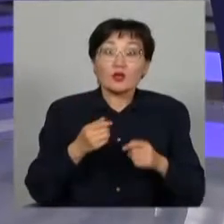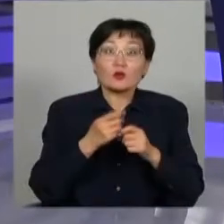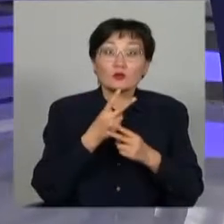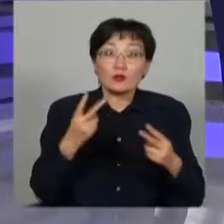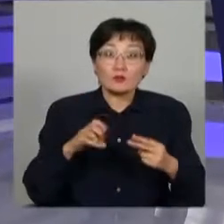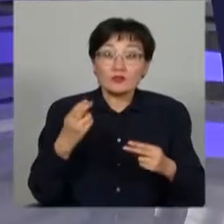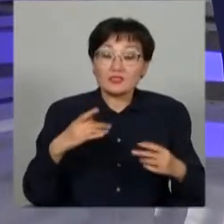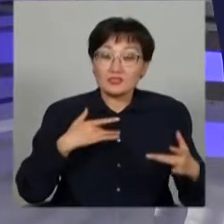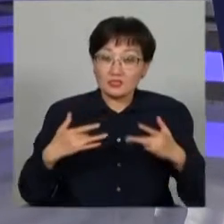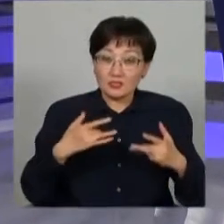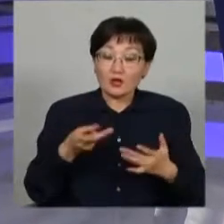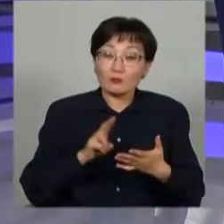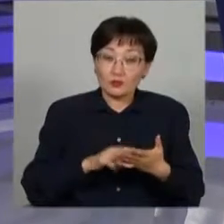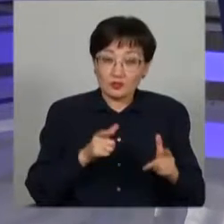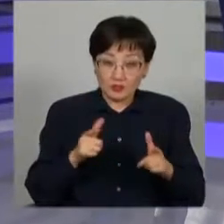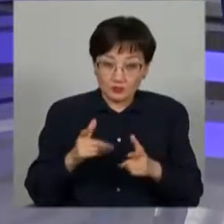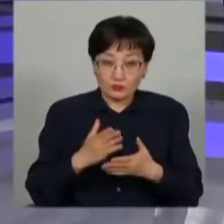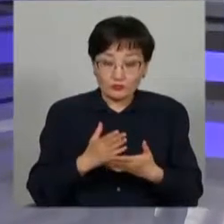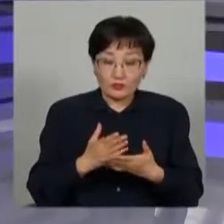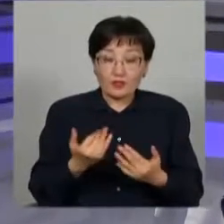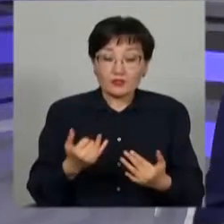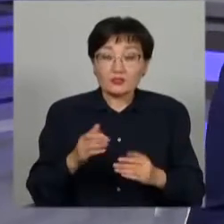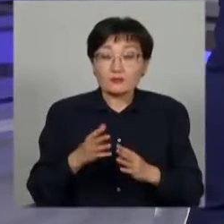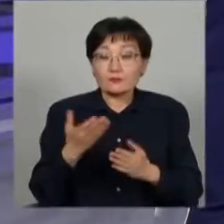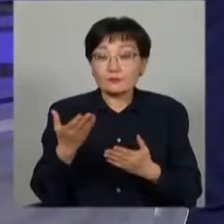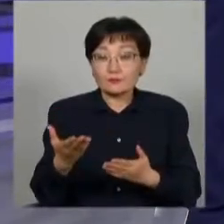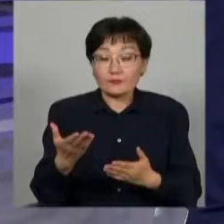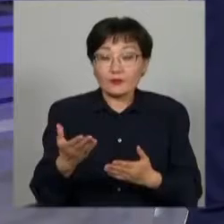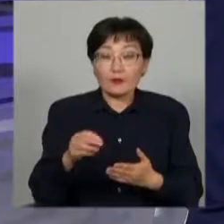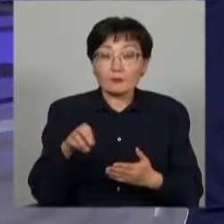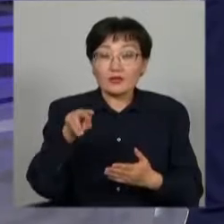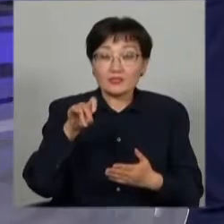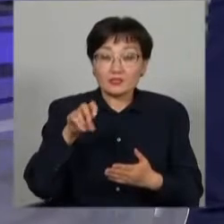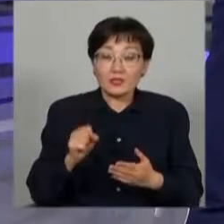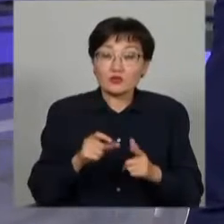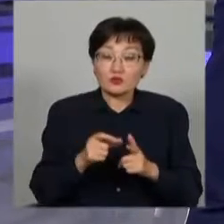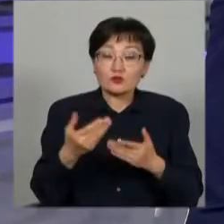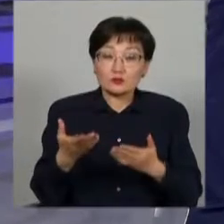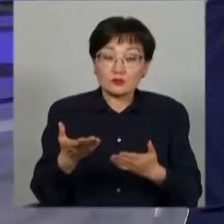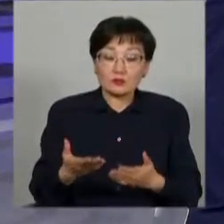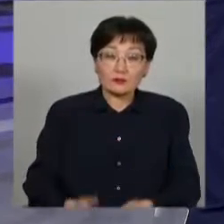ұлттық театрдан байланысқа шығуға дайын тұр. Ендеше кезек берейік. Мадина, сөз өзіңде.